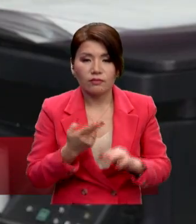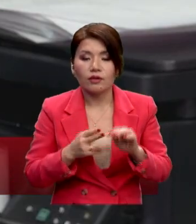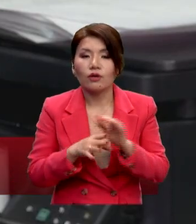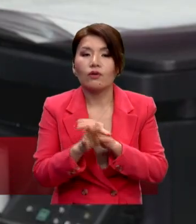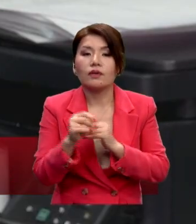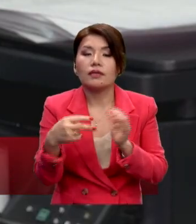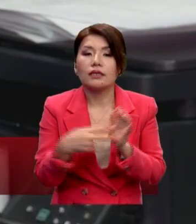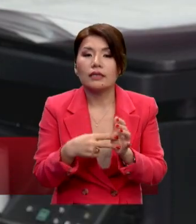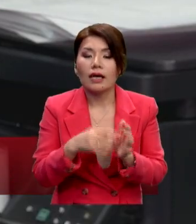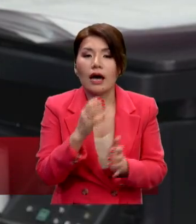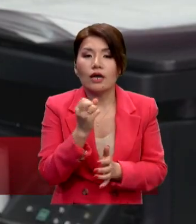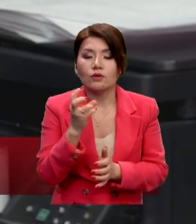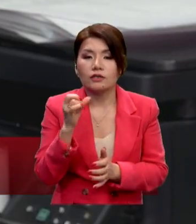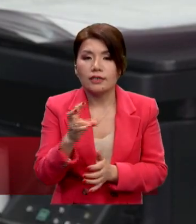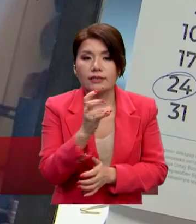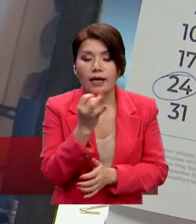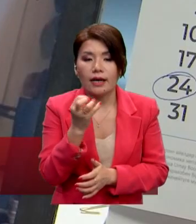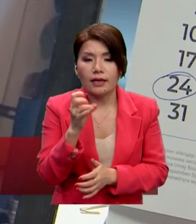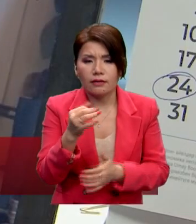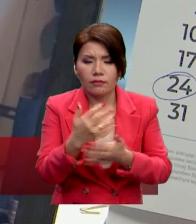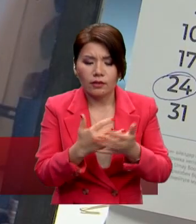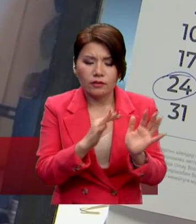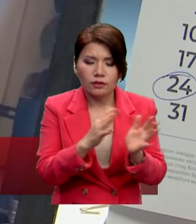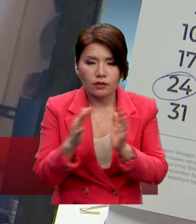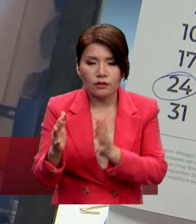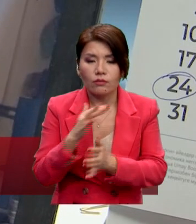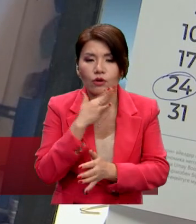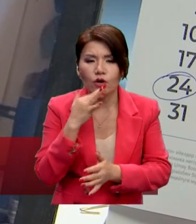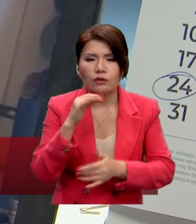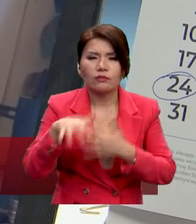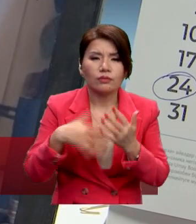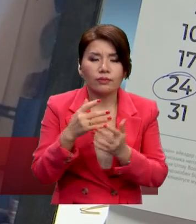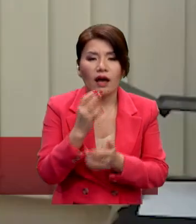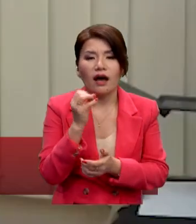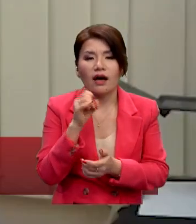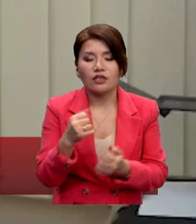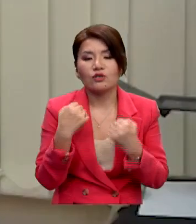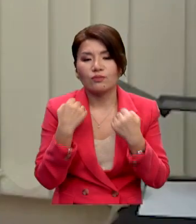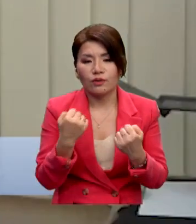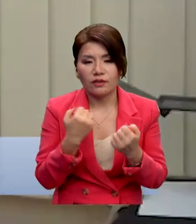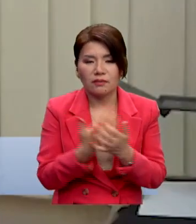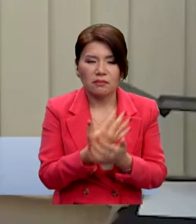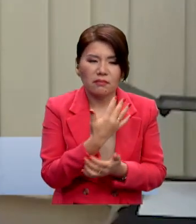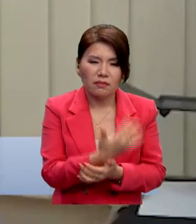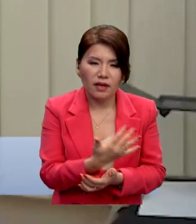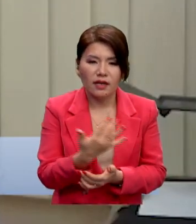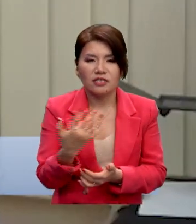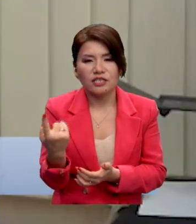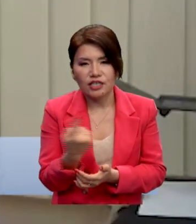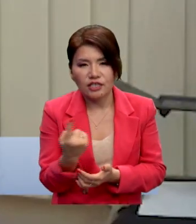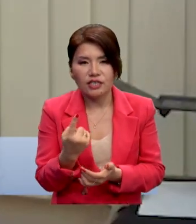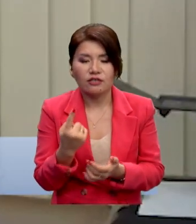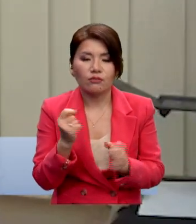такой оценки Аружан Саин приводит немало. Например, тот же самый скандальный артспорт. Где-то поставить 5, где-то поставить